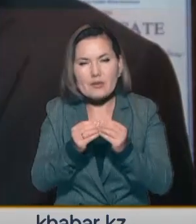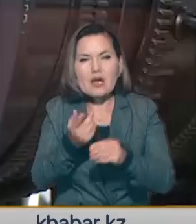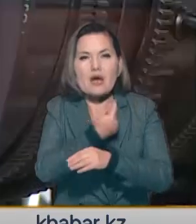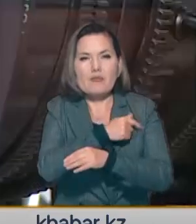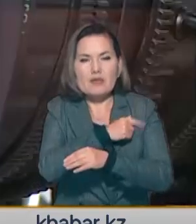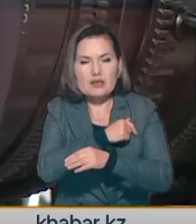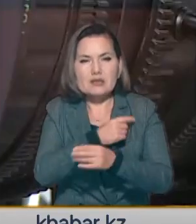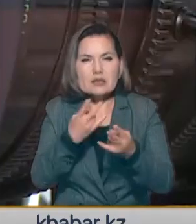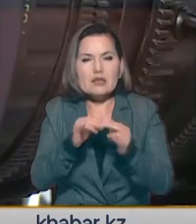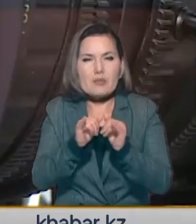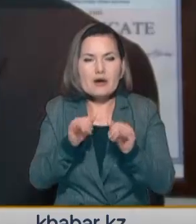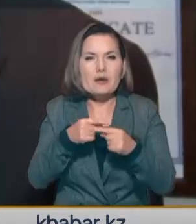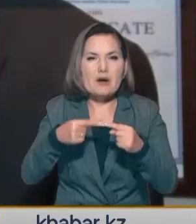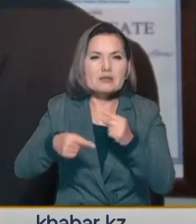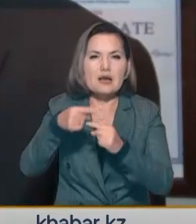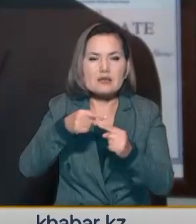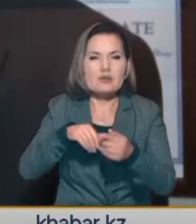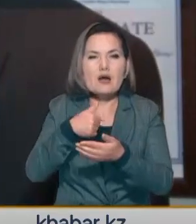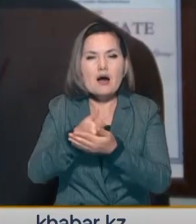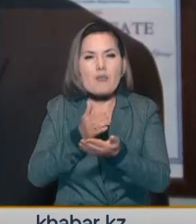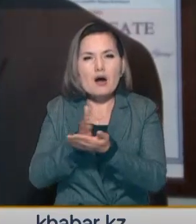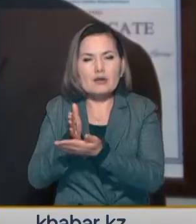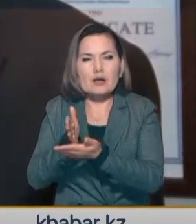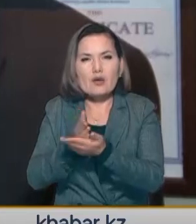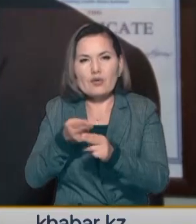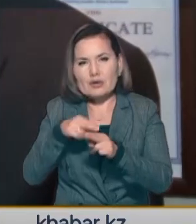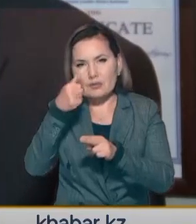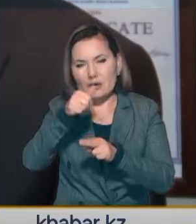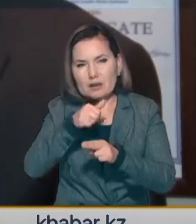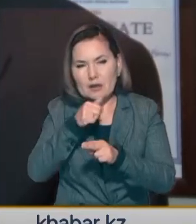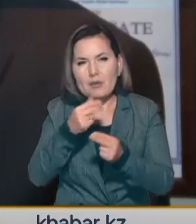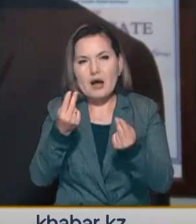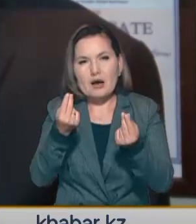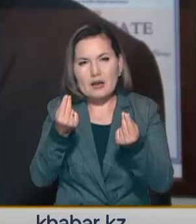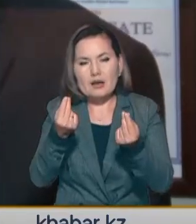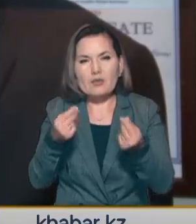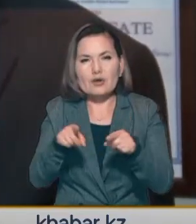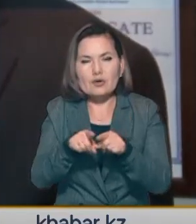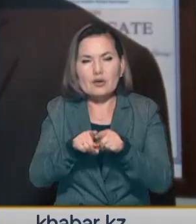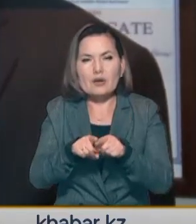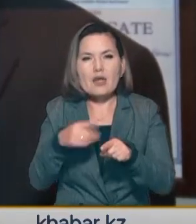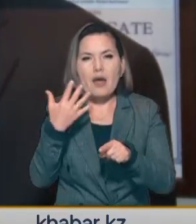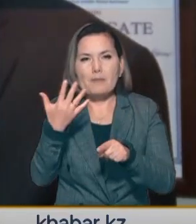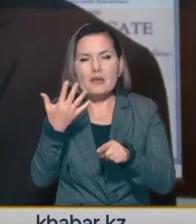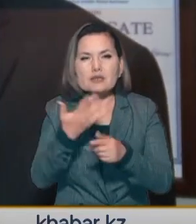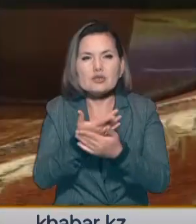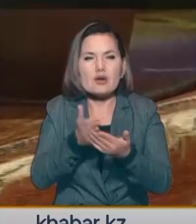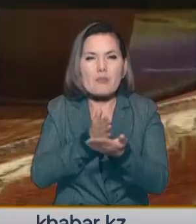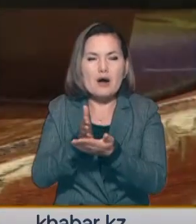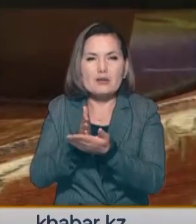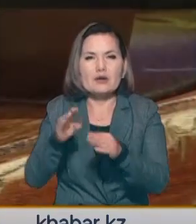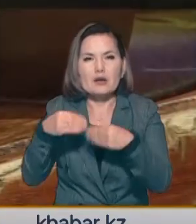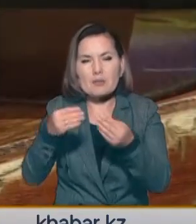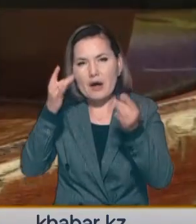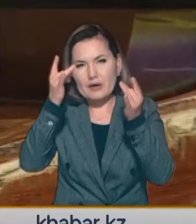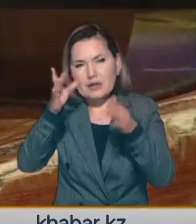медицина және басқа да кәсіпкерлік бағыттарды. Биыл гранттар 5 түрлі бағыттардан берілетін болды. Биыл